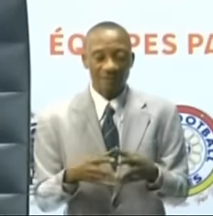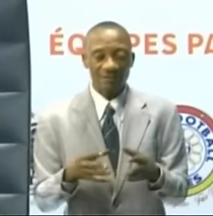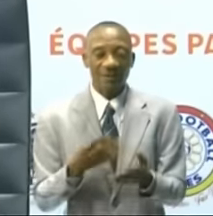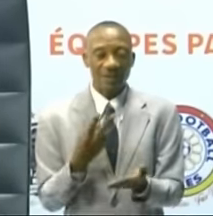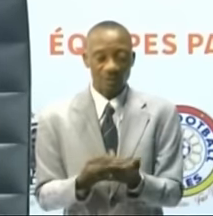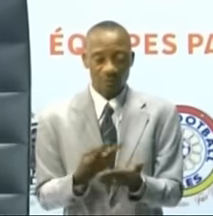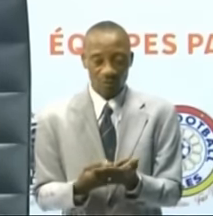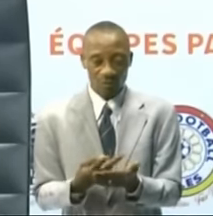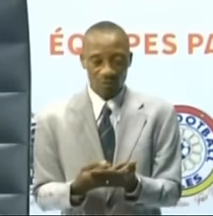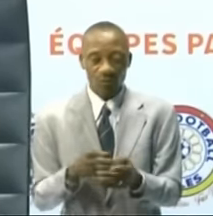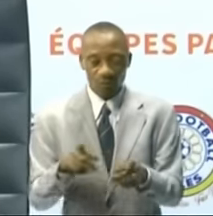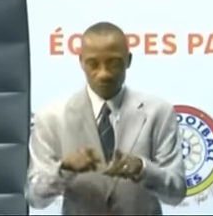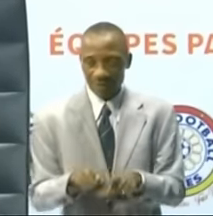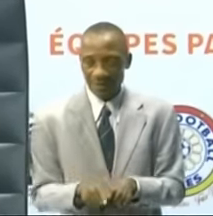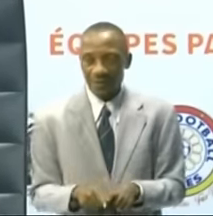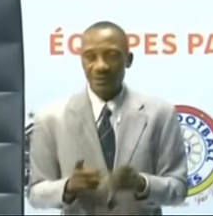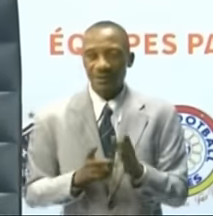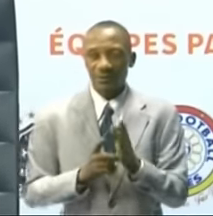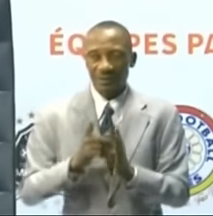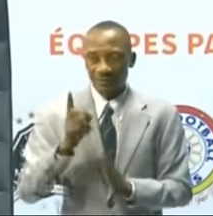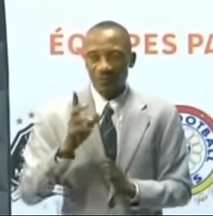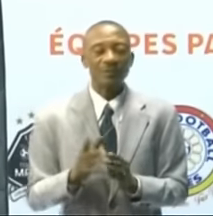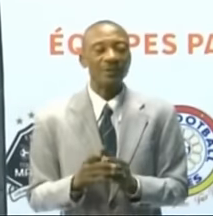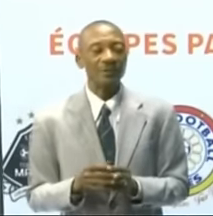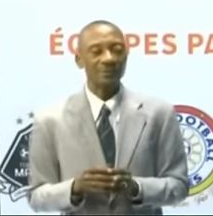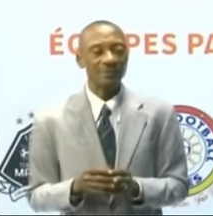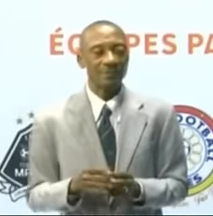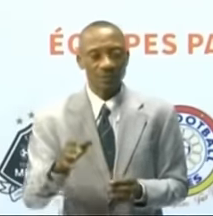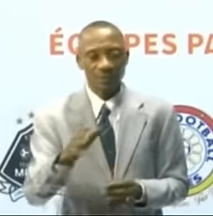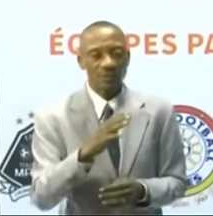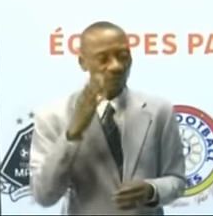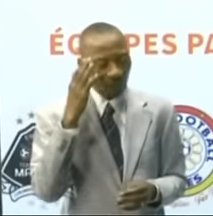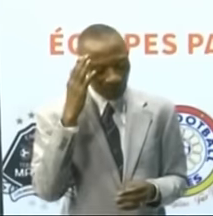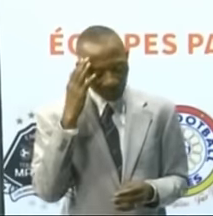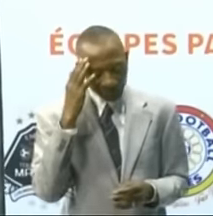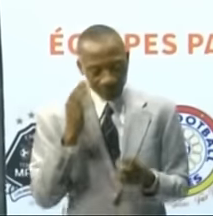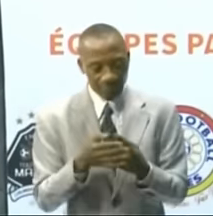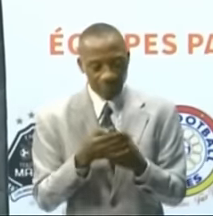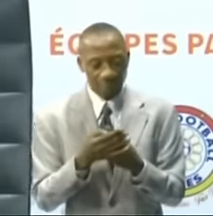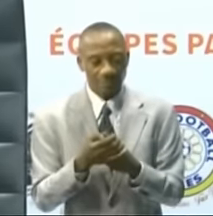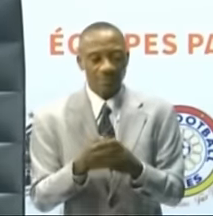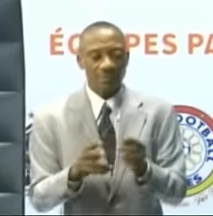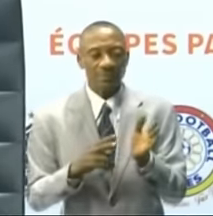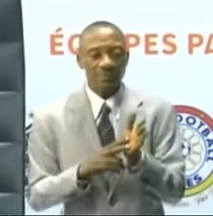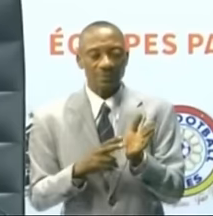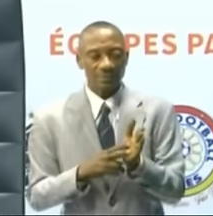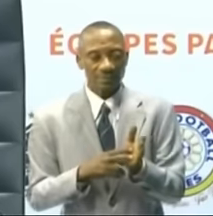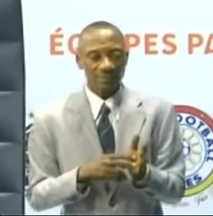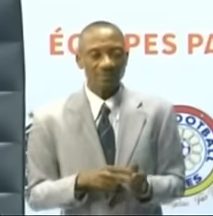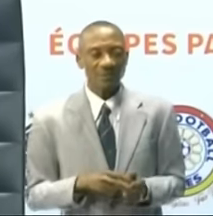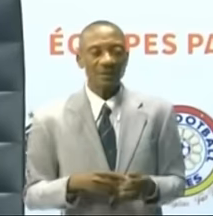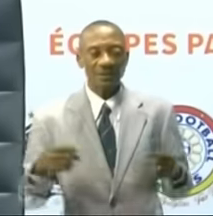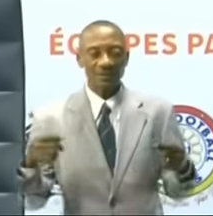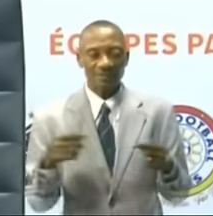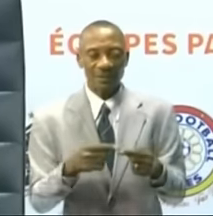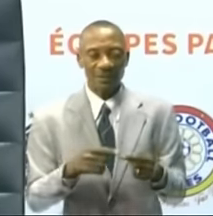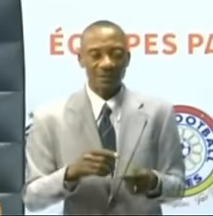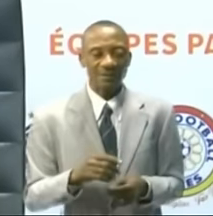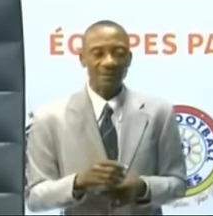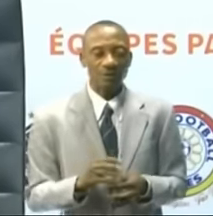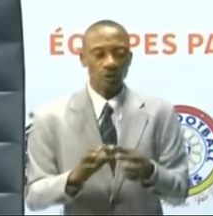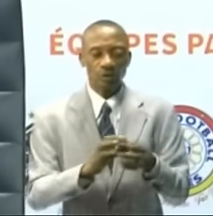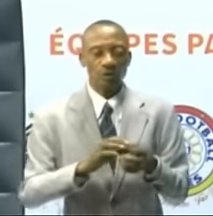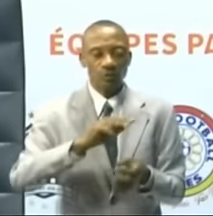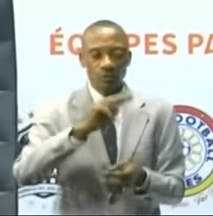fait 6 jours qu'ils n'ont pas les téléphones parce qu'ils ont un objectif devant nous. Il n'y a pas le téléphone. Ils sont trop concentrés avec la